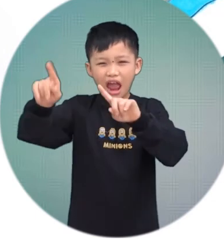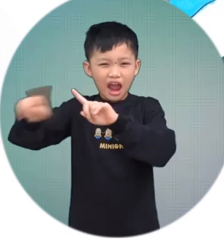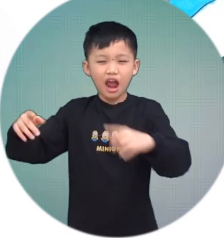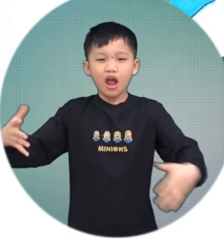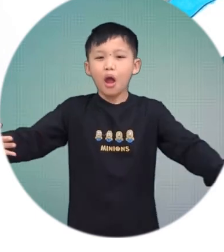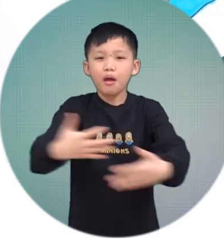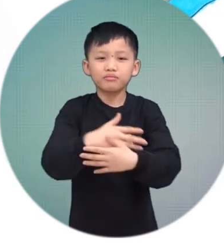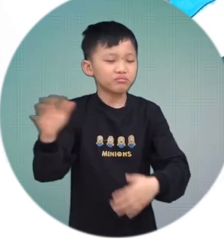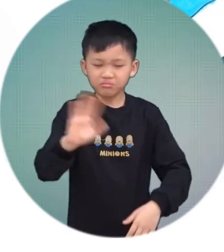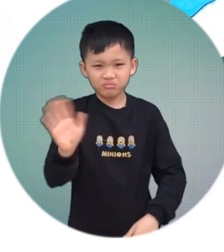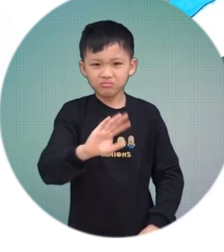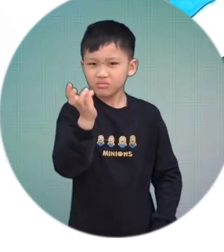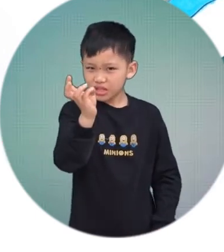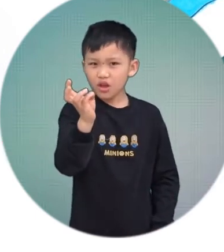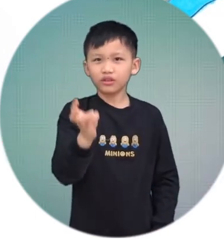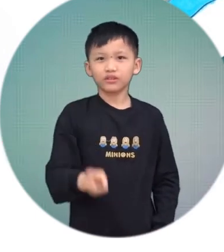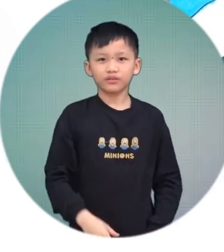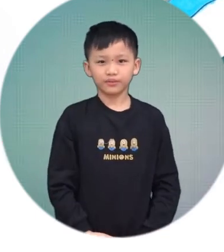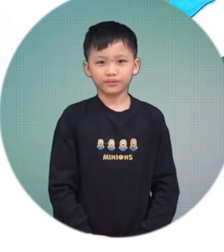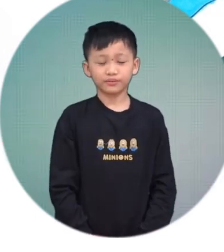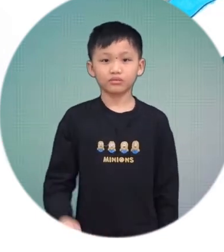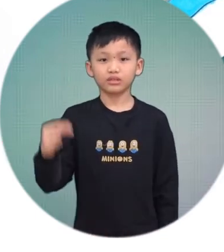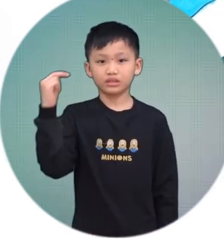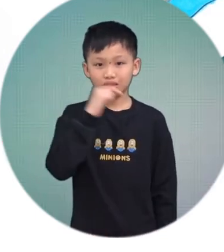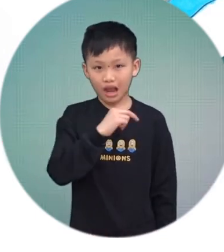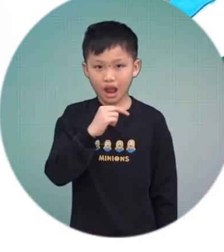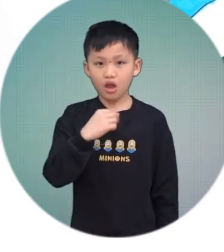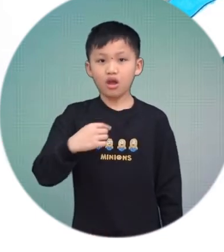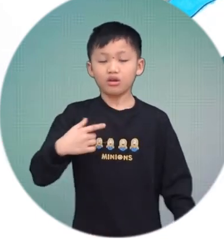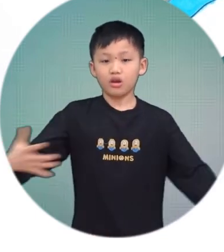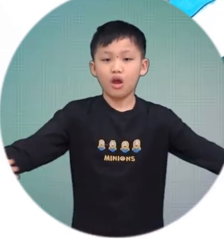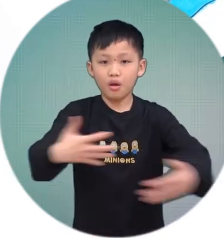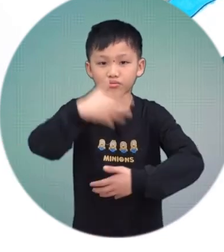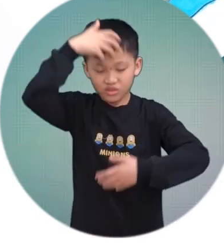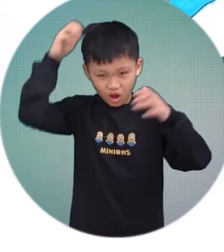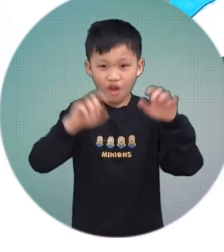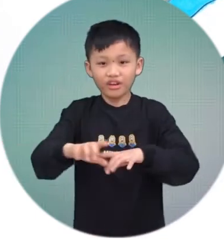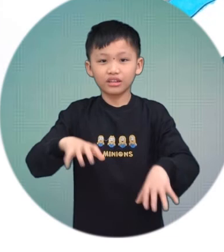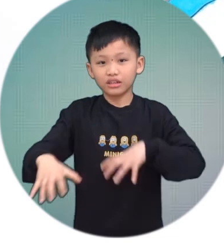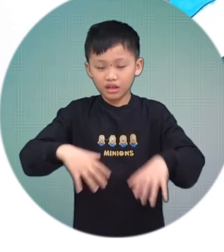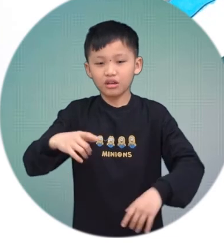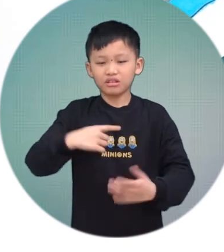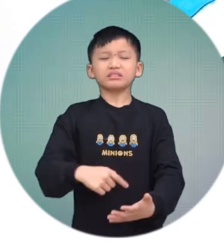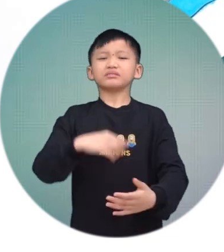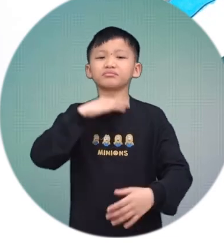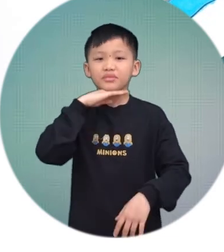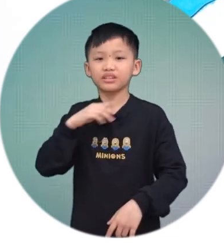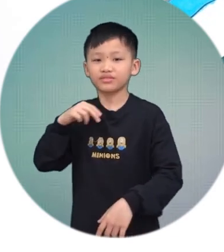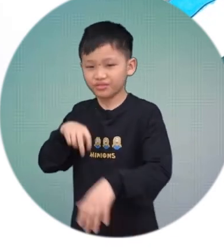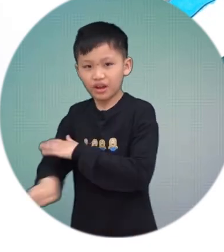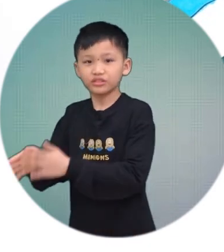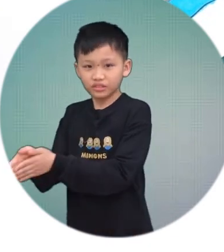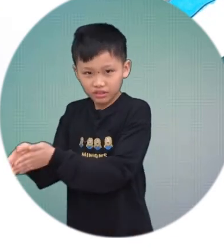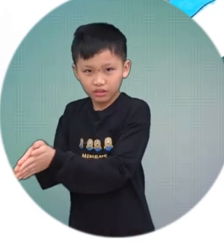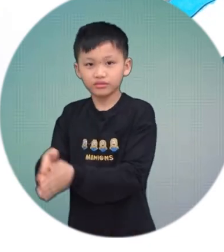và động vật hoang dã. Nếu có tiếp xúc cần phải rửa tay bằng xà phòng và nước sạch.